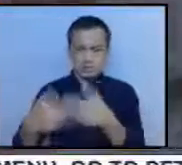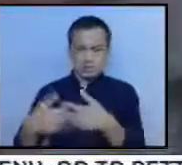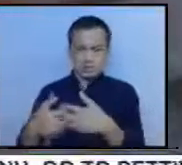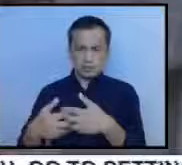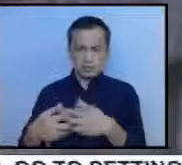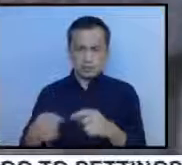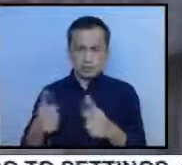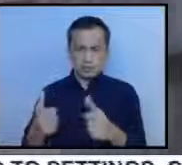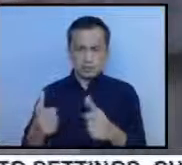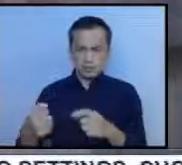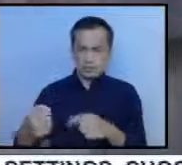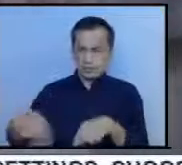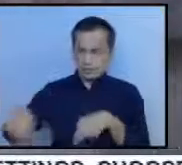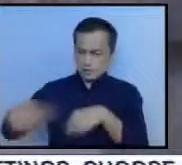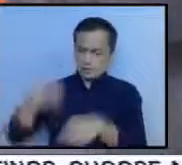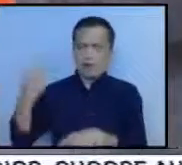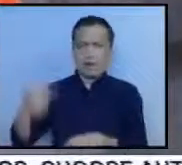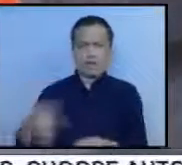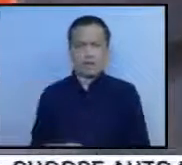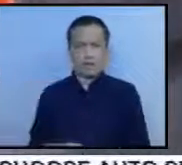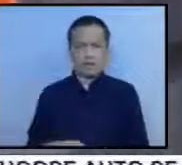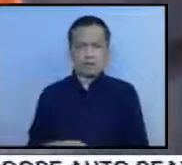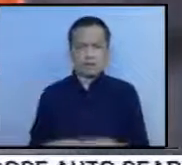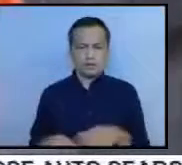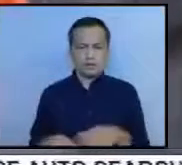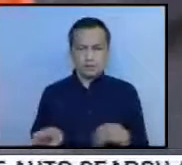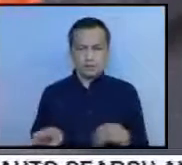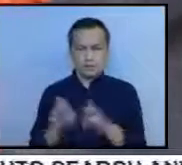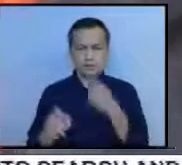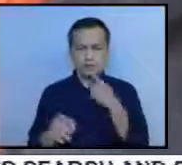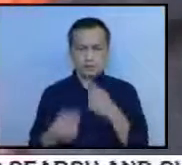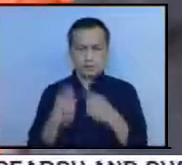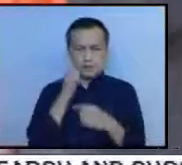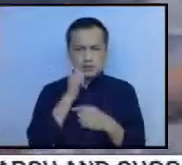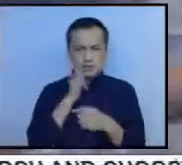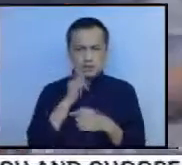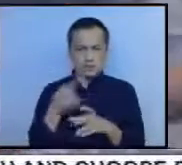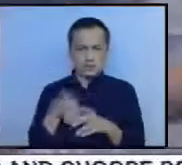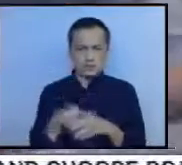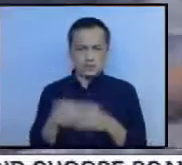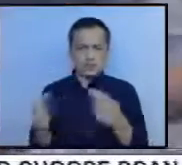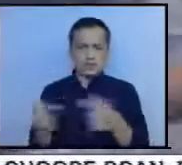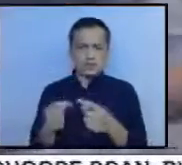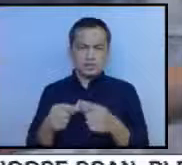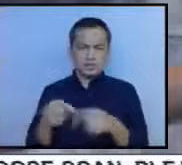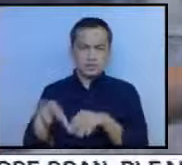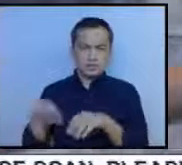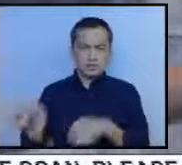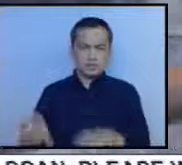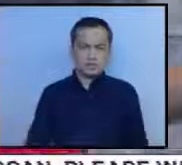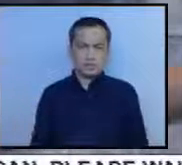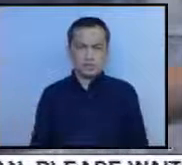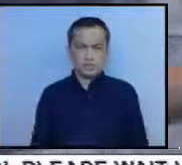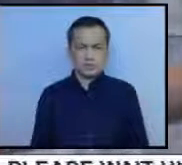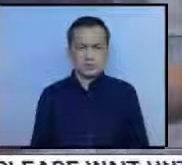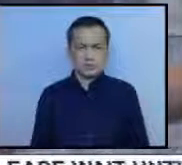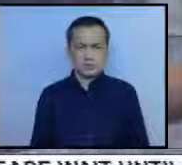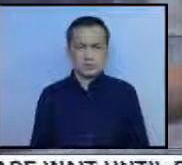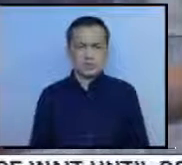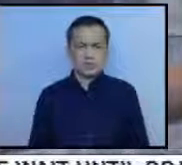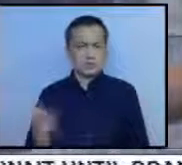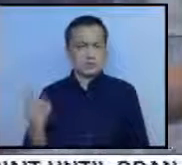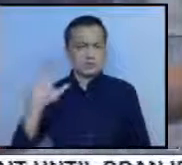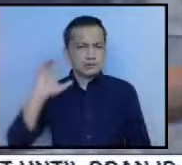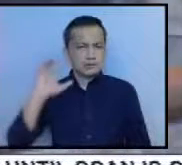sinipa. Pareho rin nilang sinabing madalas na nasasakot sa gulo ang kanilang kapitbahay. Parang sinusumpong po yan eh. Kasi